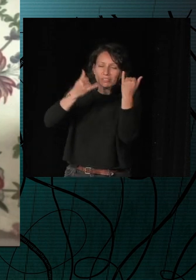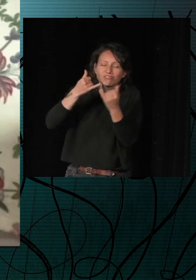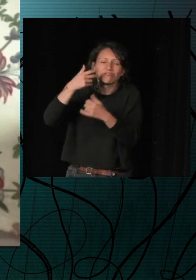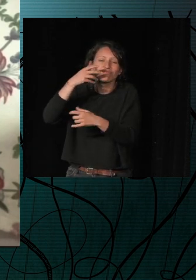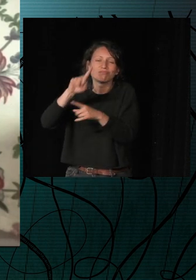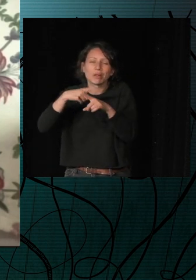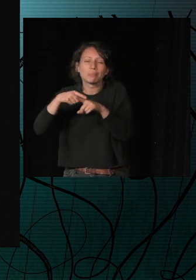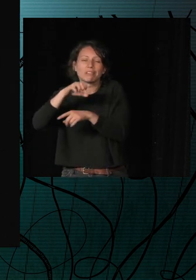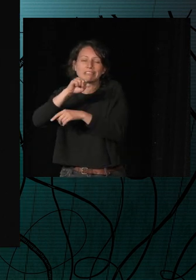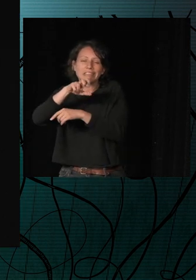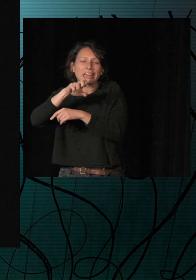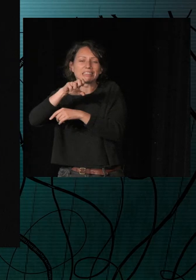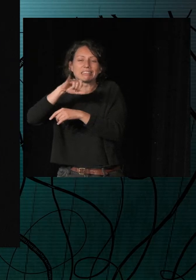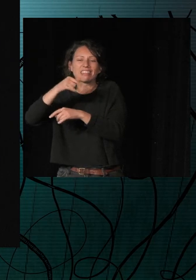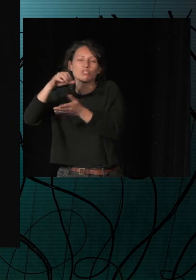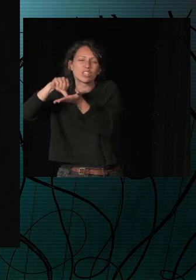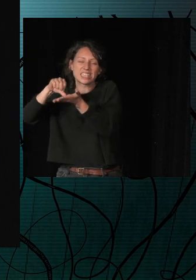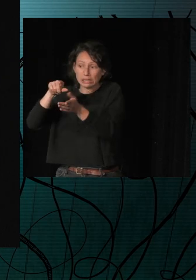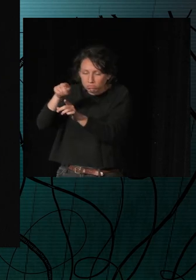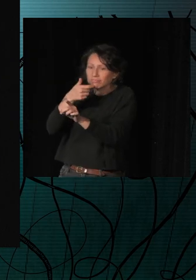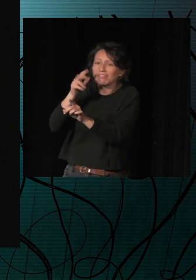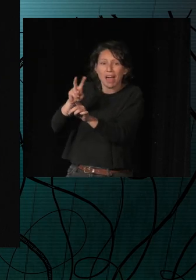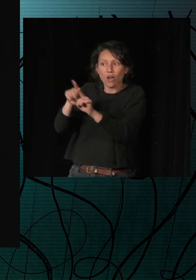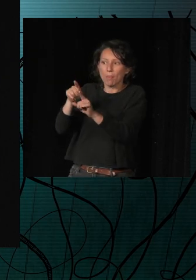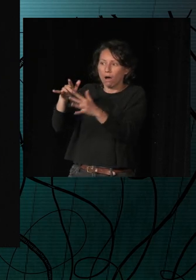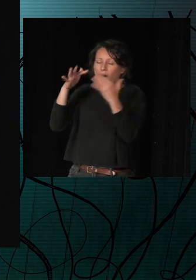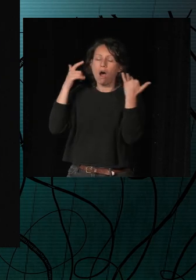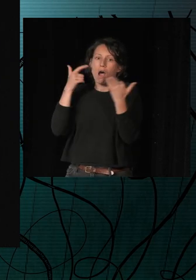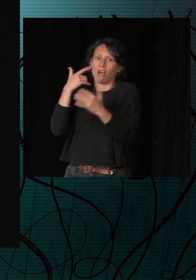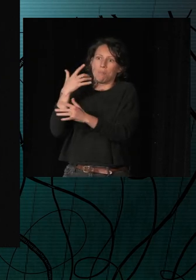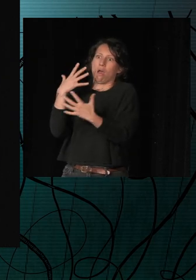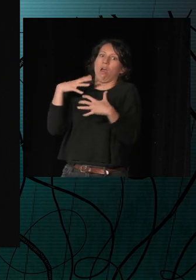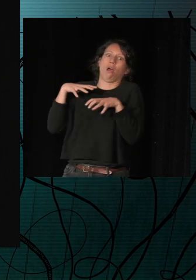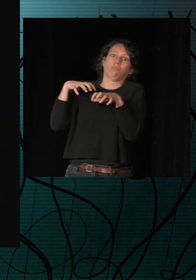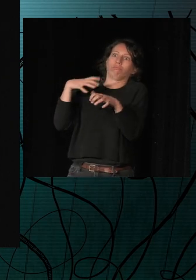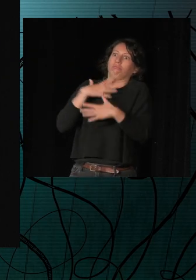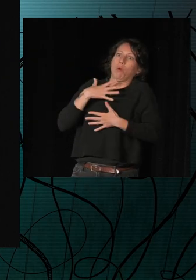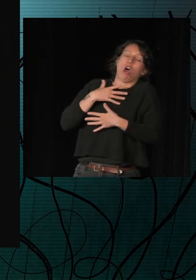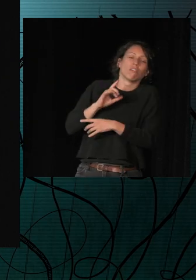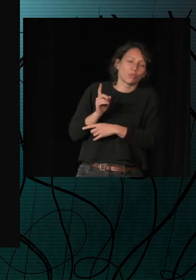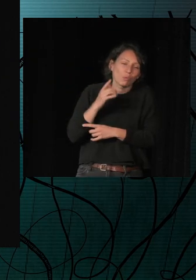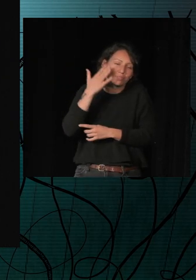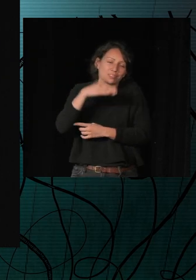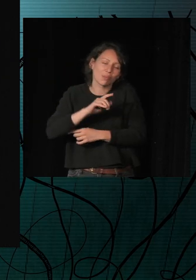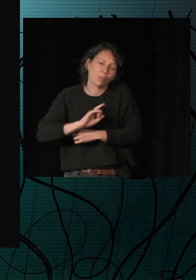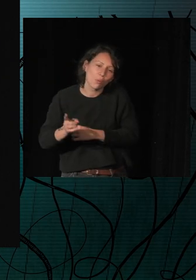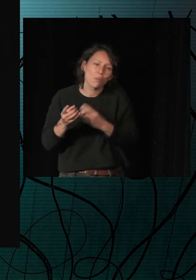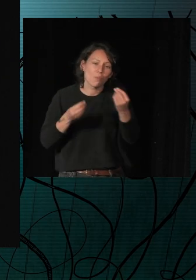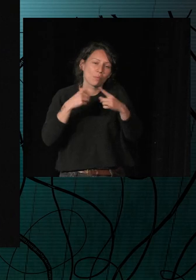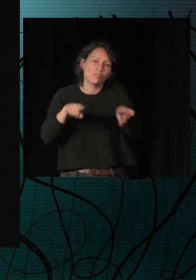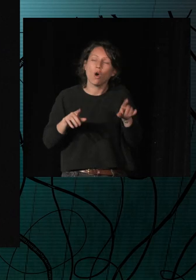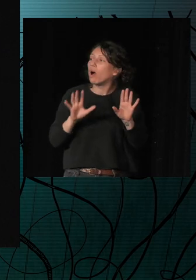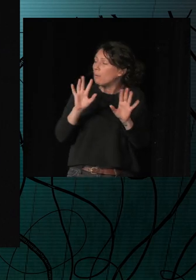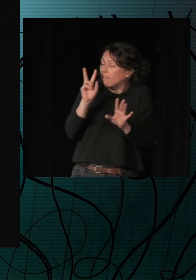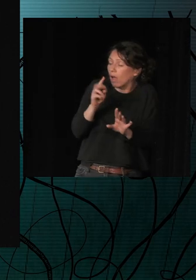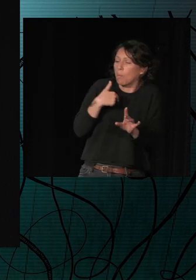super représenté dans cette 30 New York non mais après en fait c'est pas en plus l'idée c'est pas d'avoir du mépris pour d'autres genenses et tout machin mais c'est juste